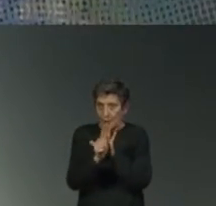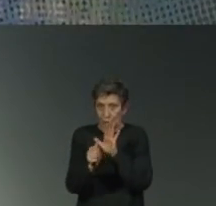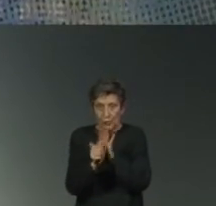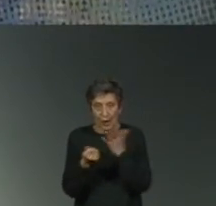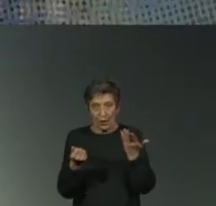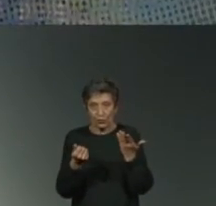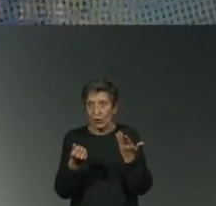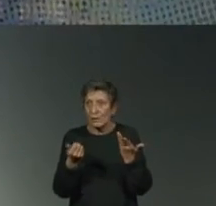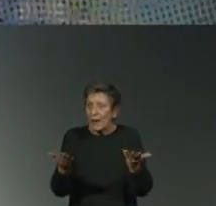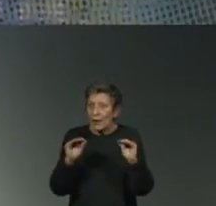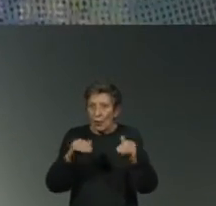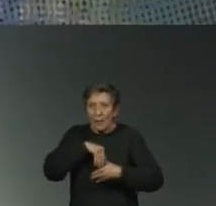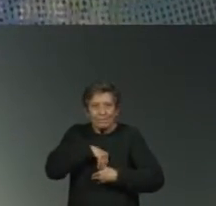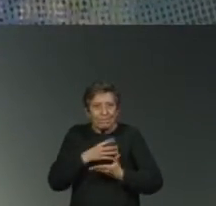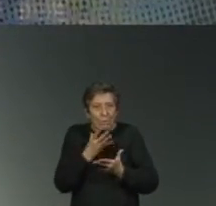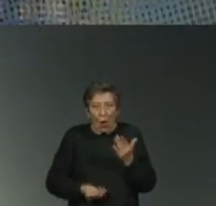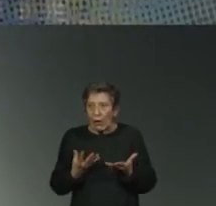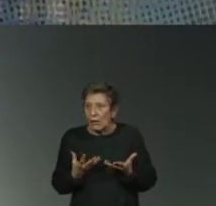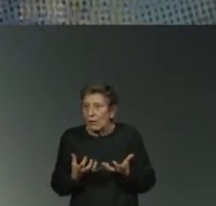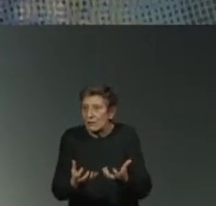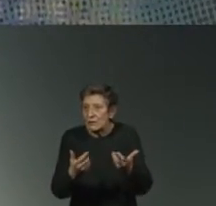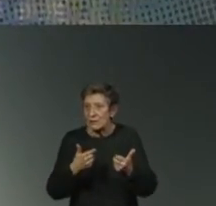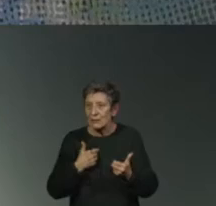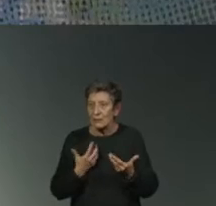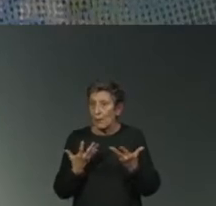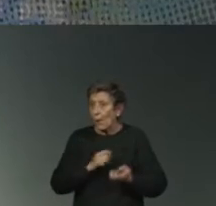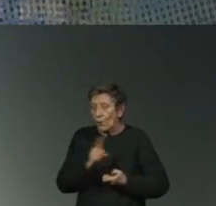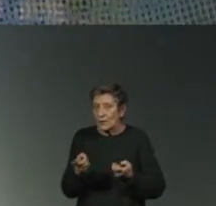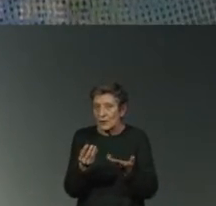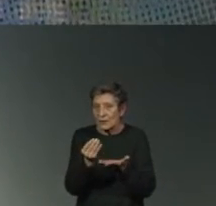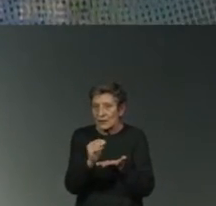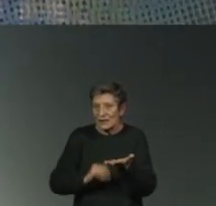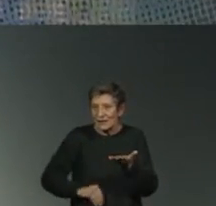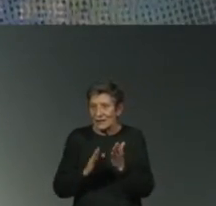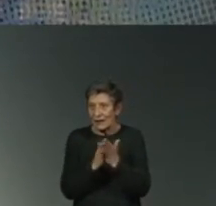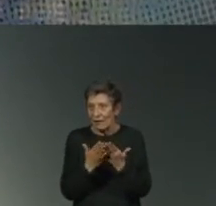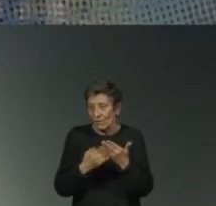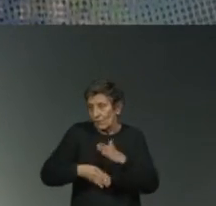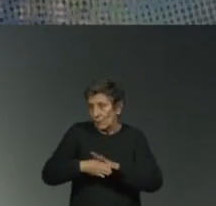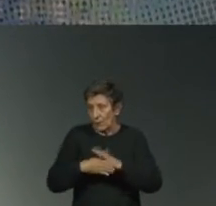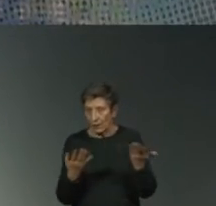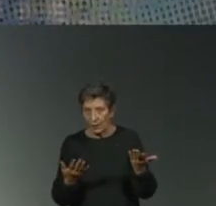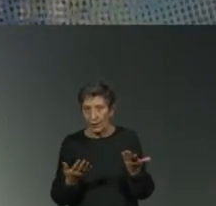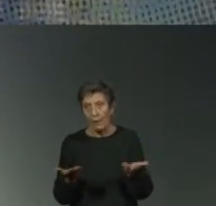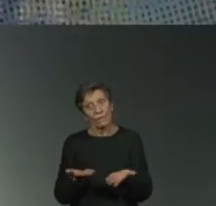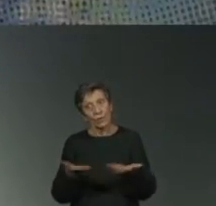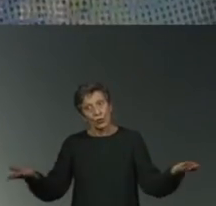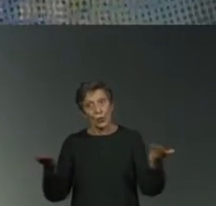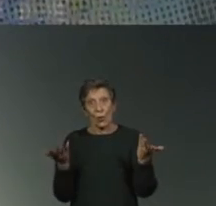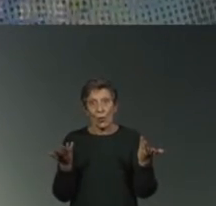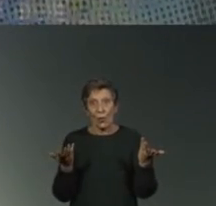Mais il me manquait le désir. Je n'avais pas envie d'écrire ce livre. Et puis, je pense, pour être tout à fait honnête, que j'en